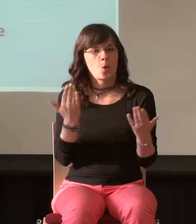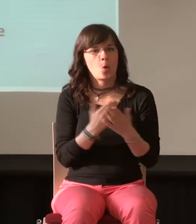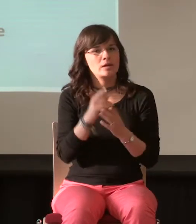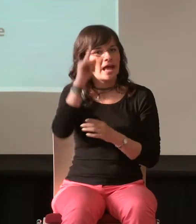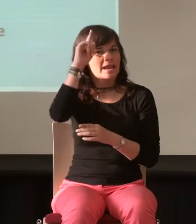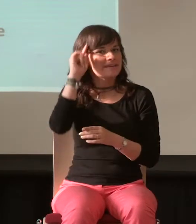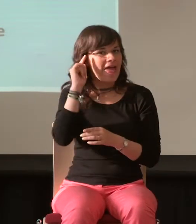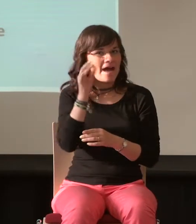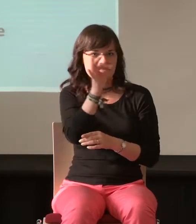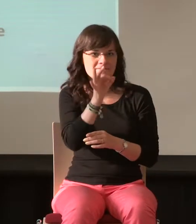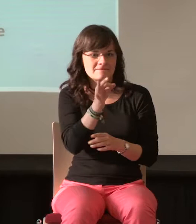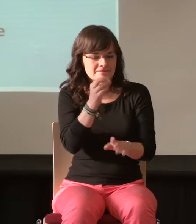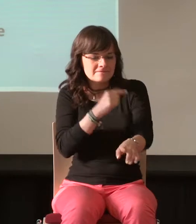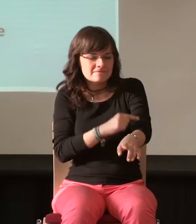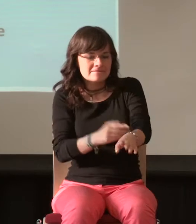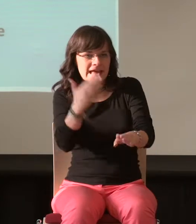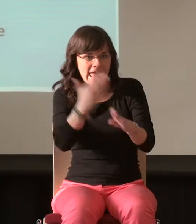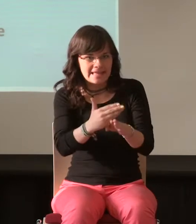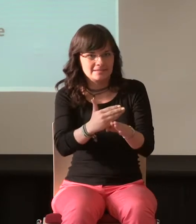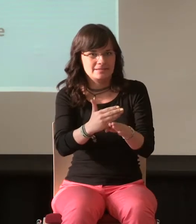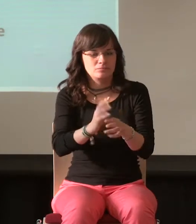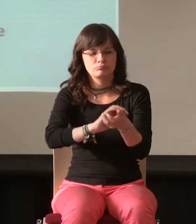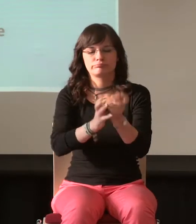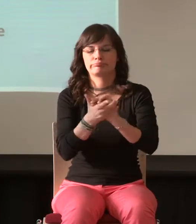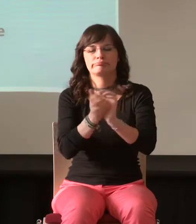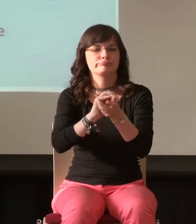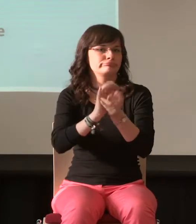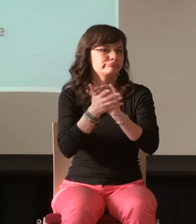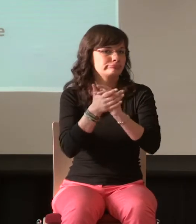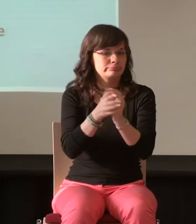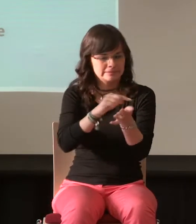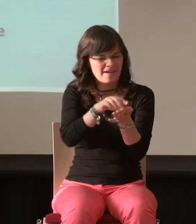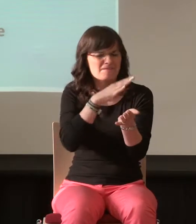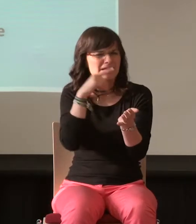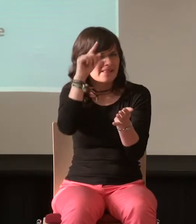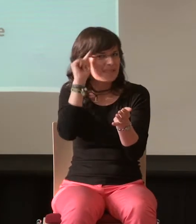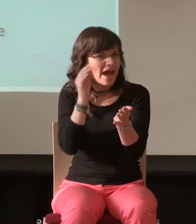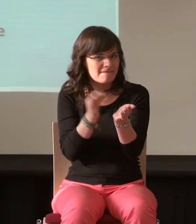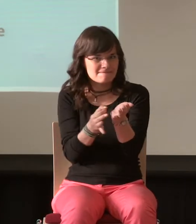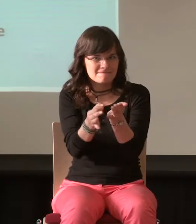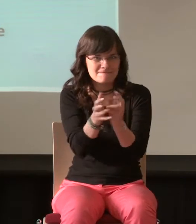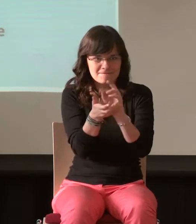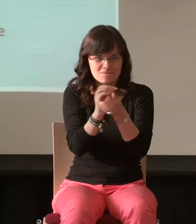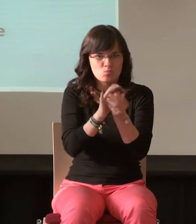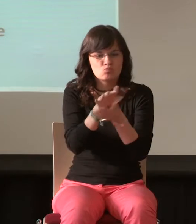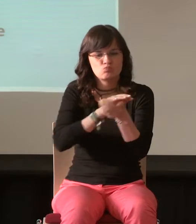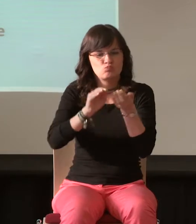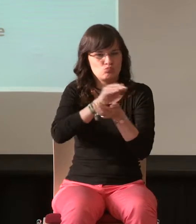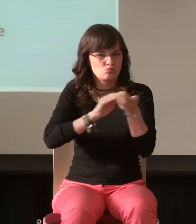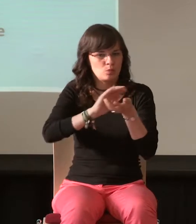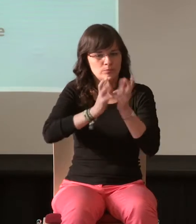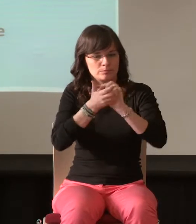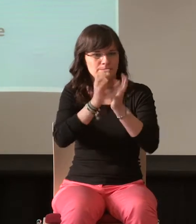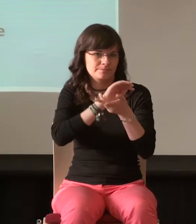bewegen diesen Igel hier in der Hand oder rollen ihn und